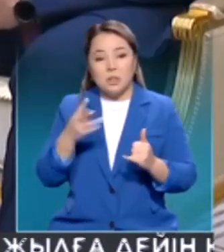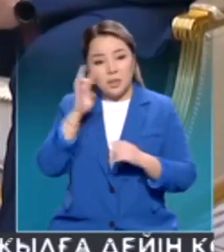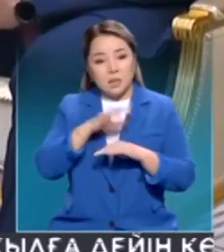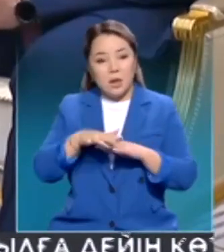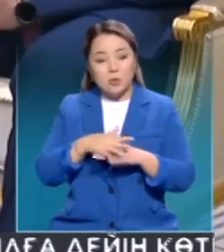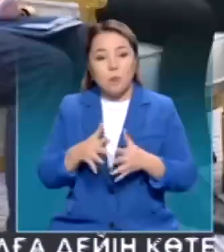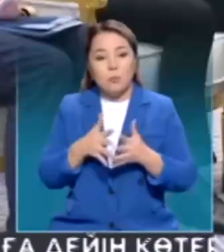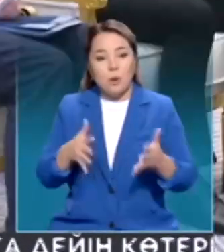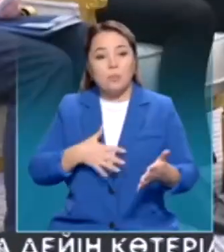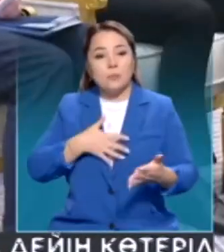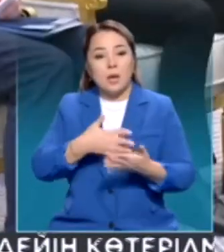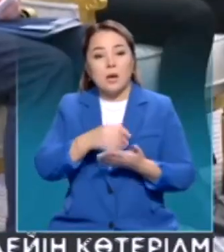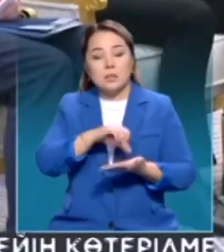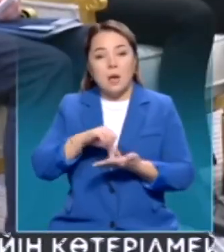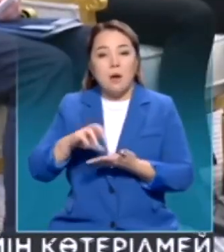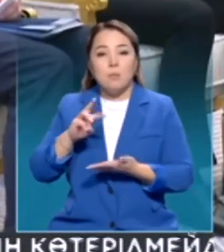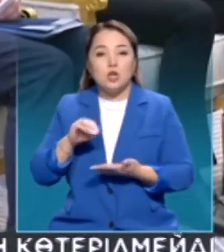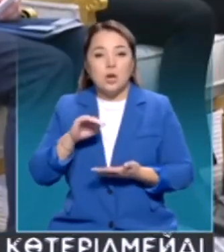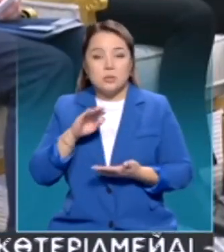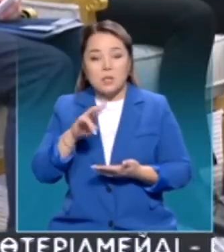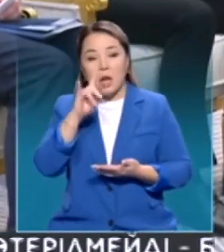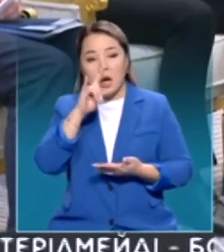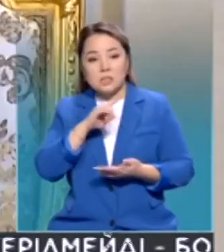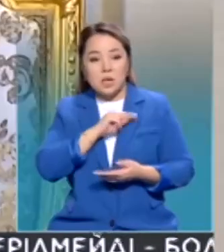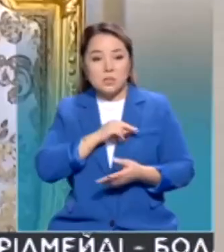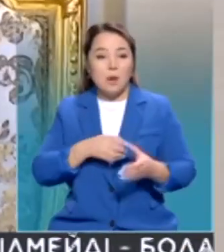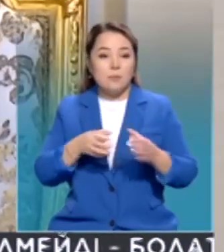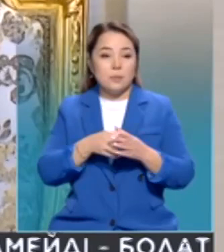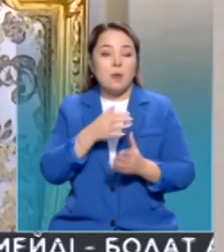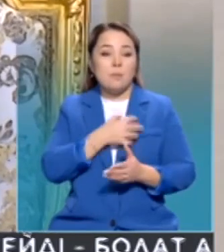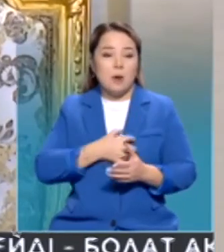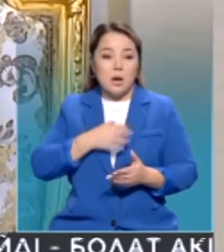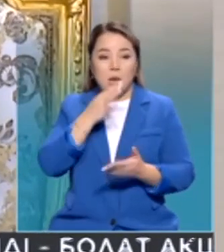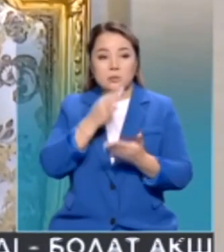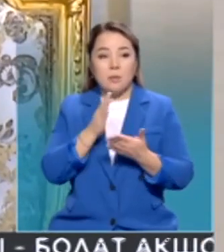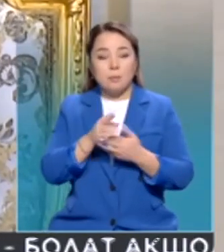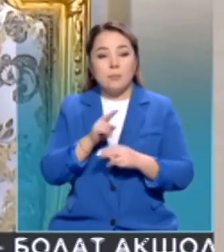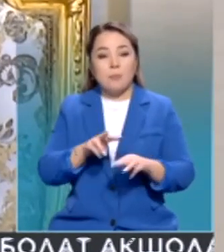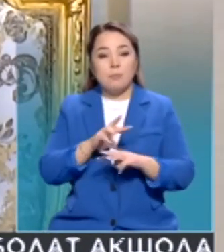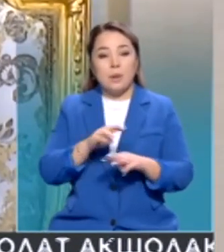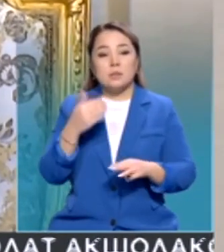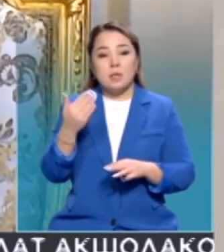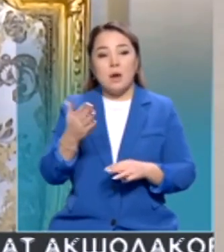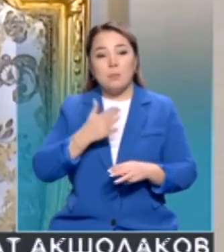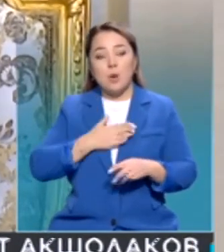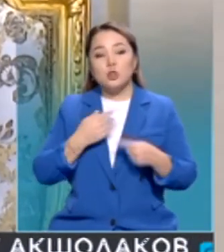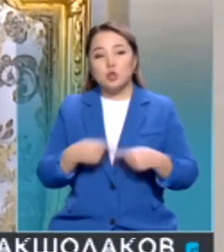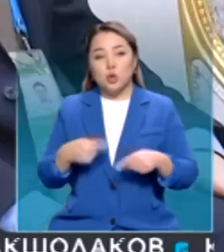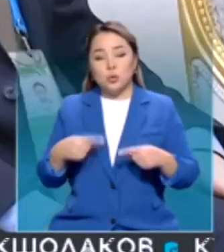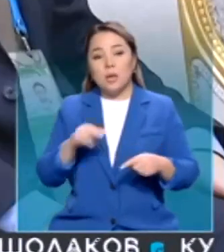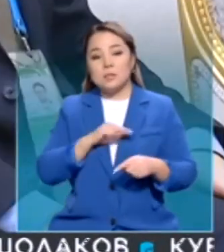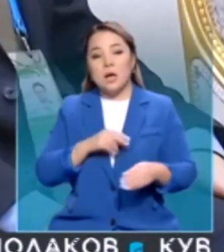зор. Мажарстан Қазақстан үшін маңызды серіктес ел. Сіз премьер-министр ретінде біздің түрлі